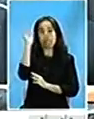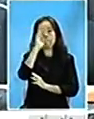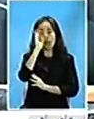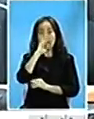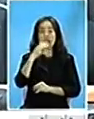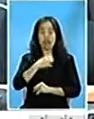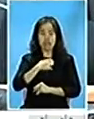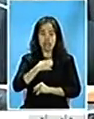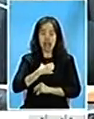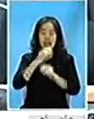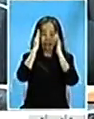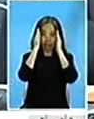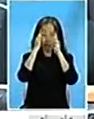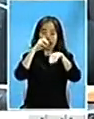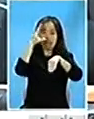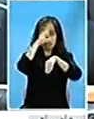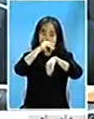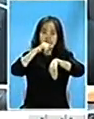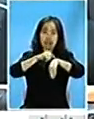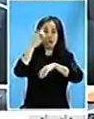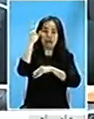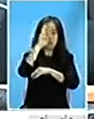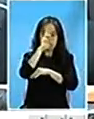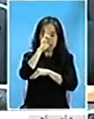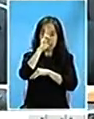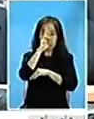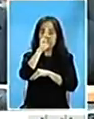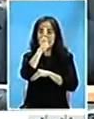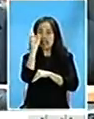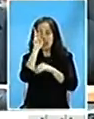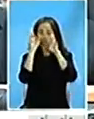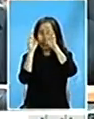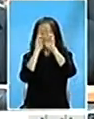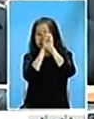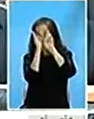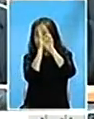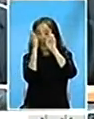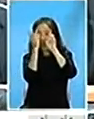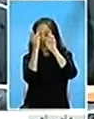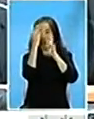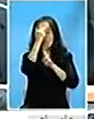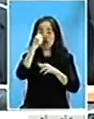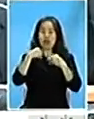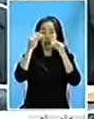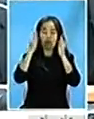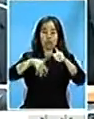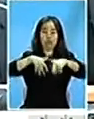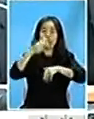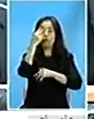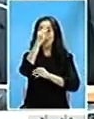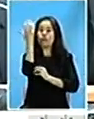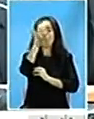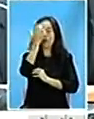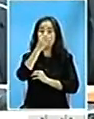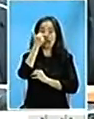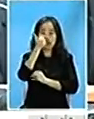ที่กำหนดไว้เบื้องต้นว่าให้จบได้ภายใน24นาฬิกาไปเล็กน้อยก็เพื่อความสะดวกในการมีส่วนร่วมของประชาชนด้วยและ